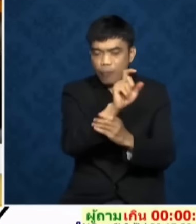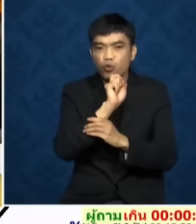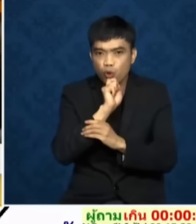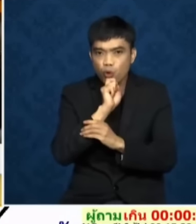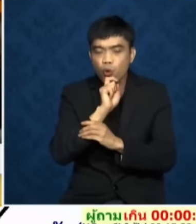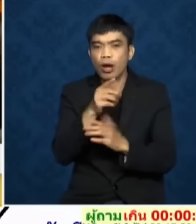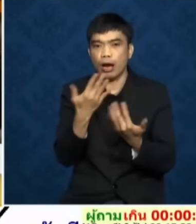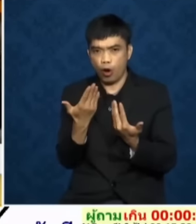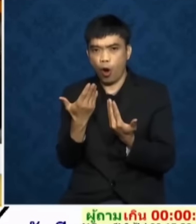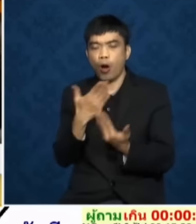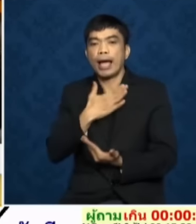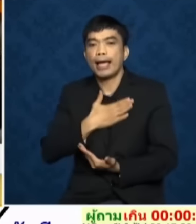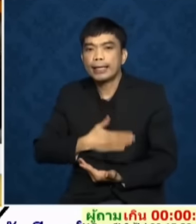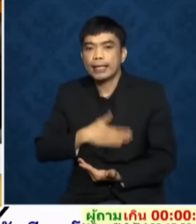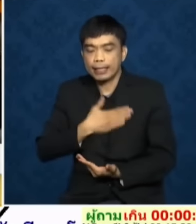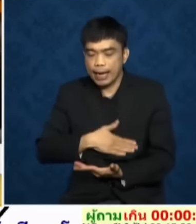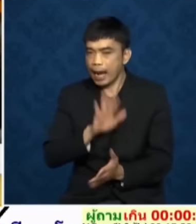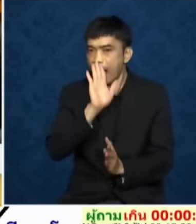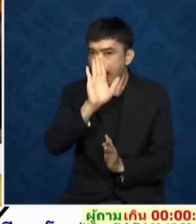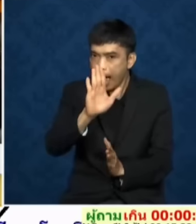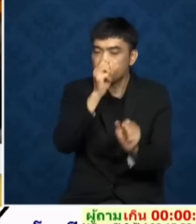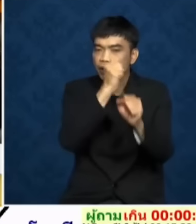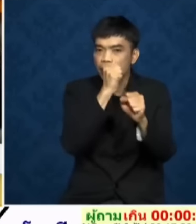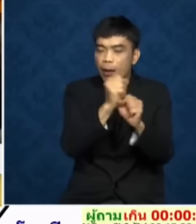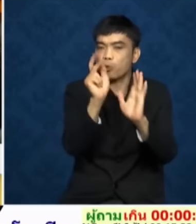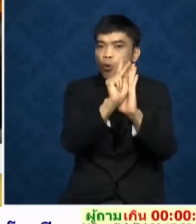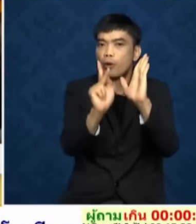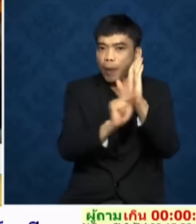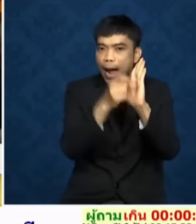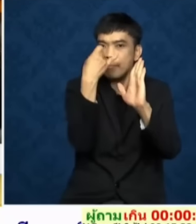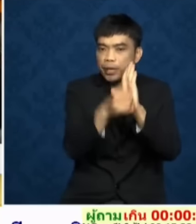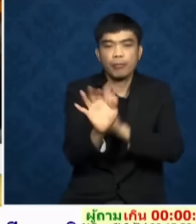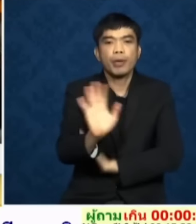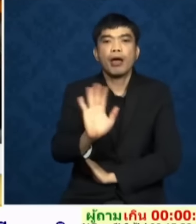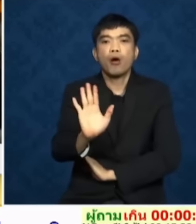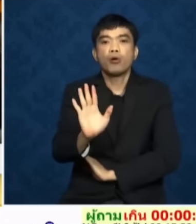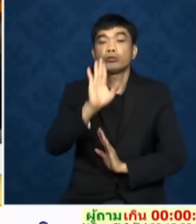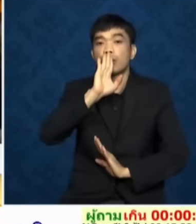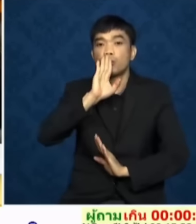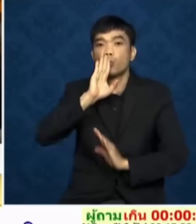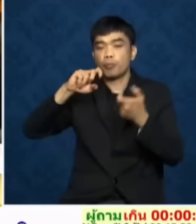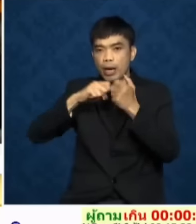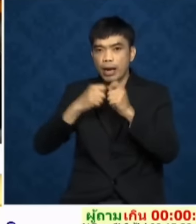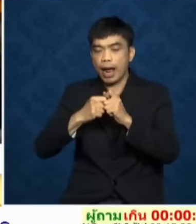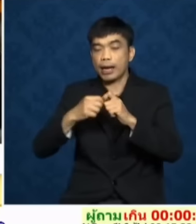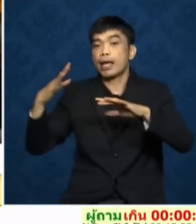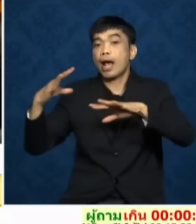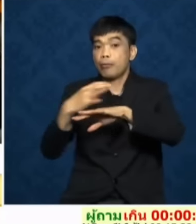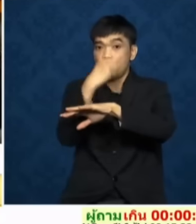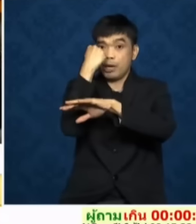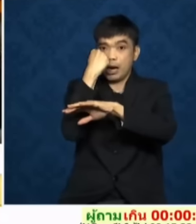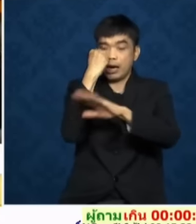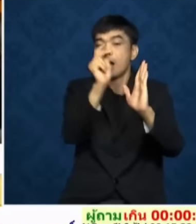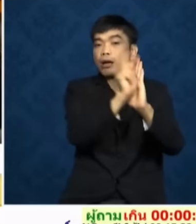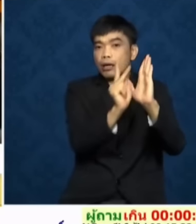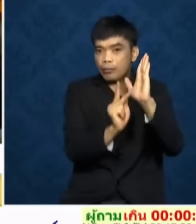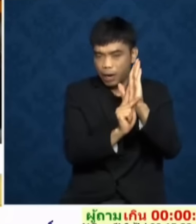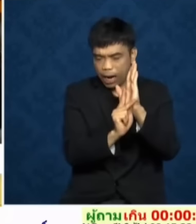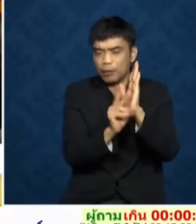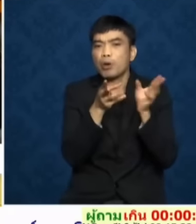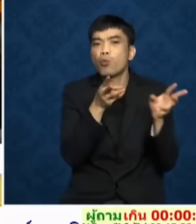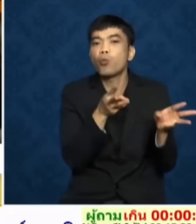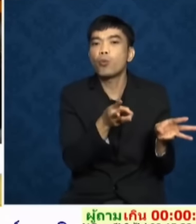ยเพราะผิดยังไงผู้เจ้าหน้าที่เขาต้องปฏิบัติแต่ถ้ามันเป็นประเด็นทางการเมืองหรือประเด็นทางกฎหมายที่ยังมีอยู่ผมคิดว่าเรามีช่องท